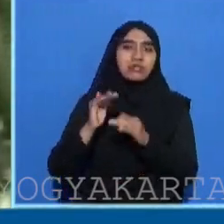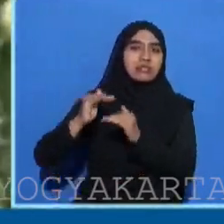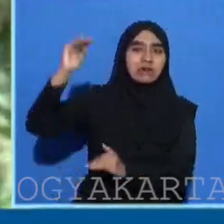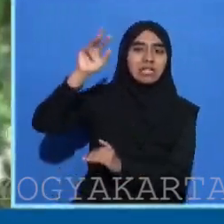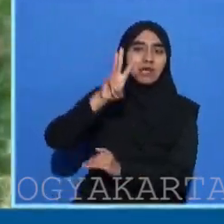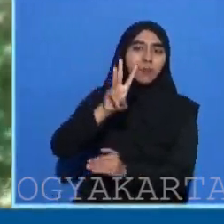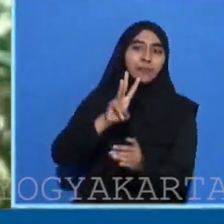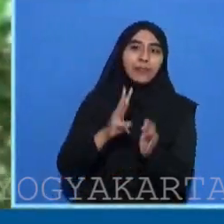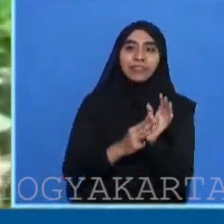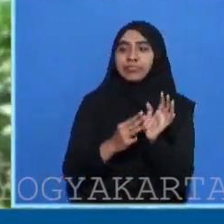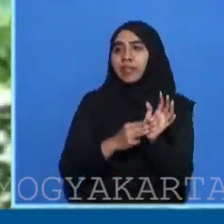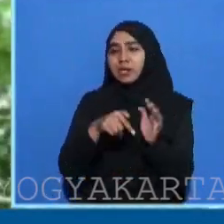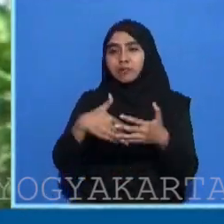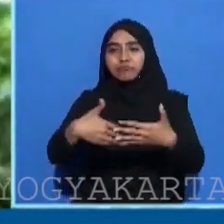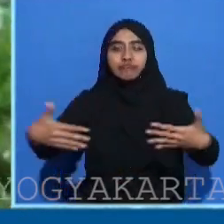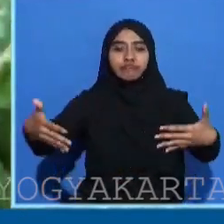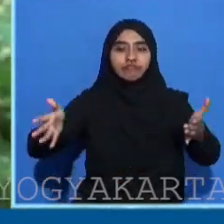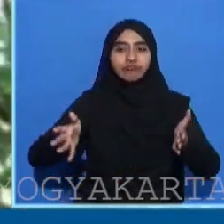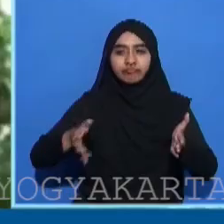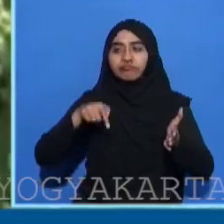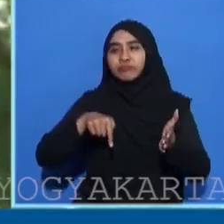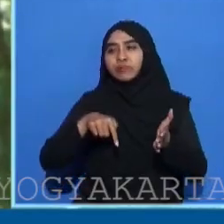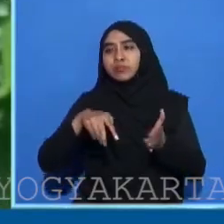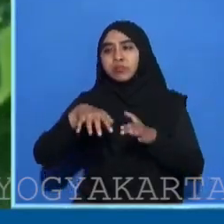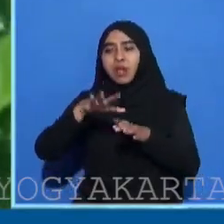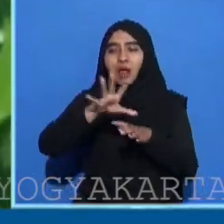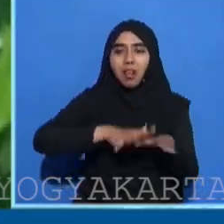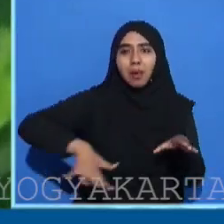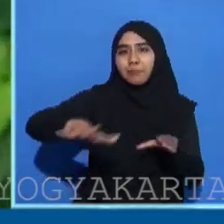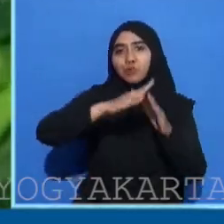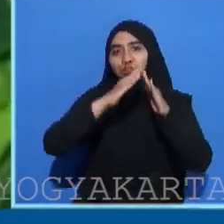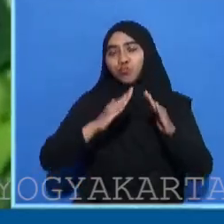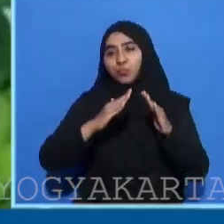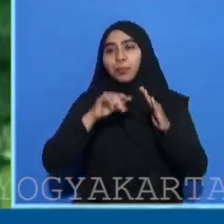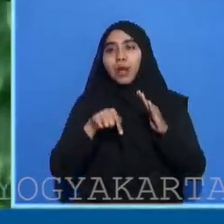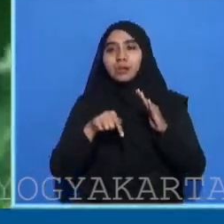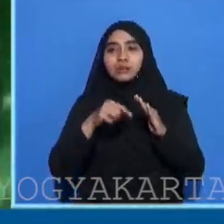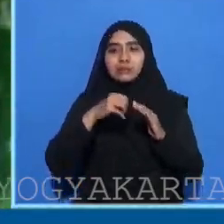cocok dipunteno minongko pagar Gesang ing pegawisan Griyo Roni pun ingkang